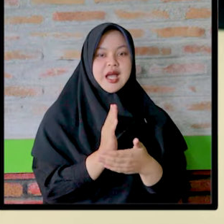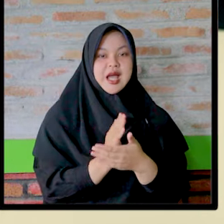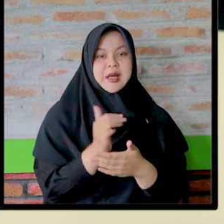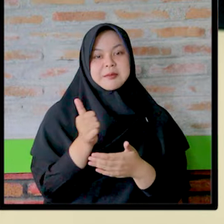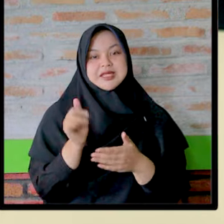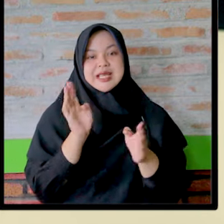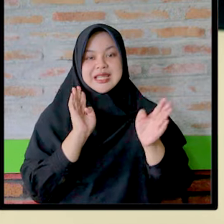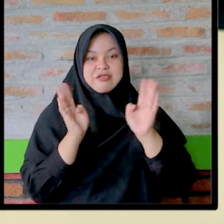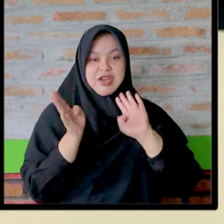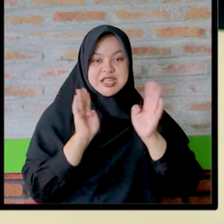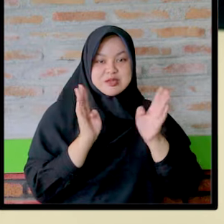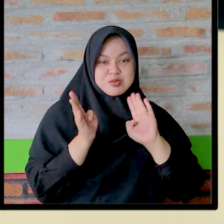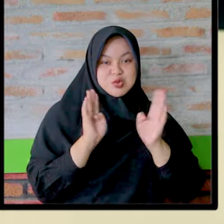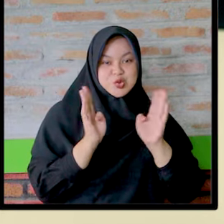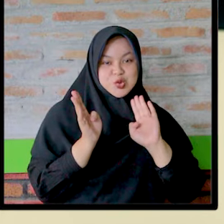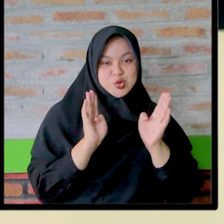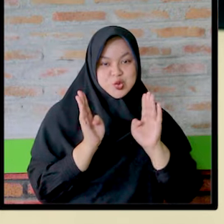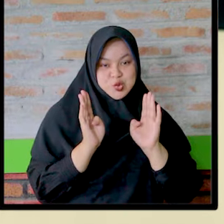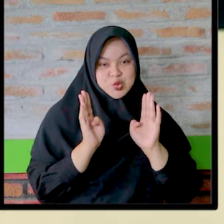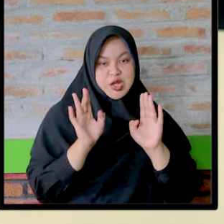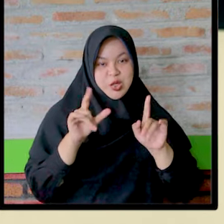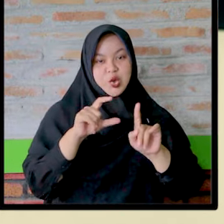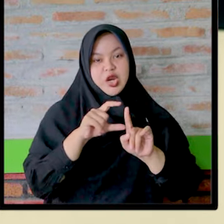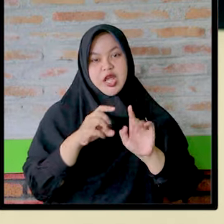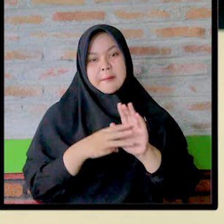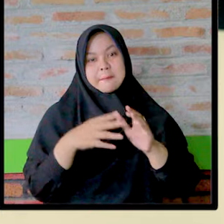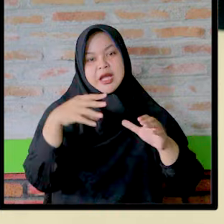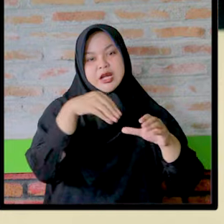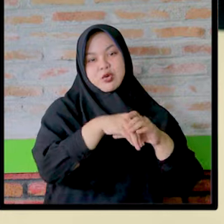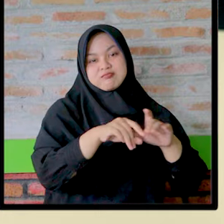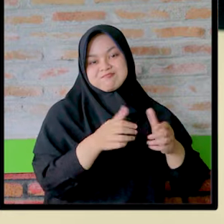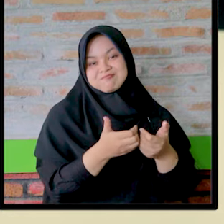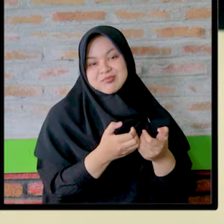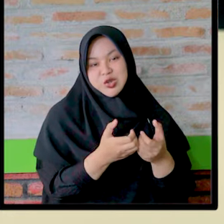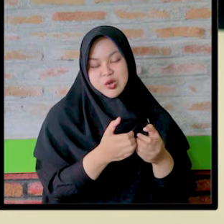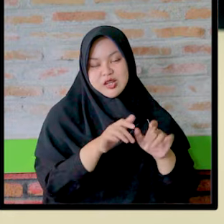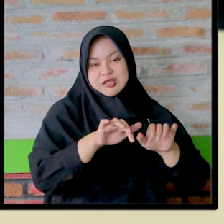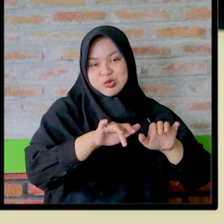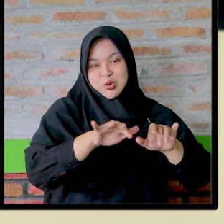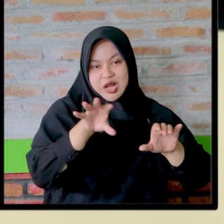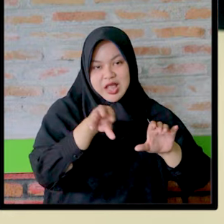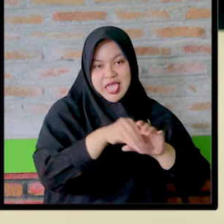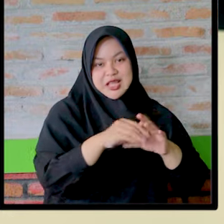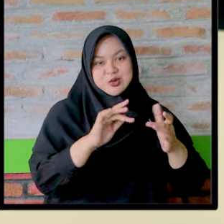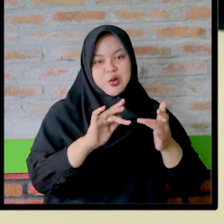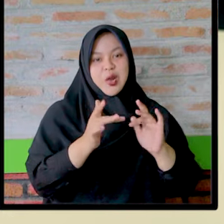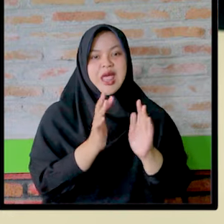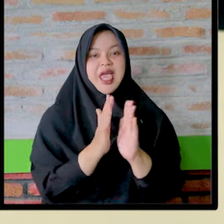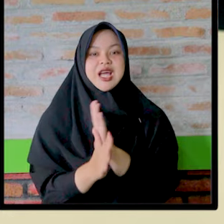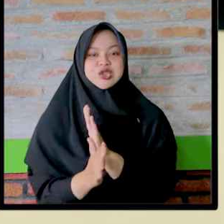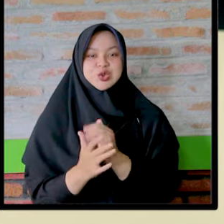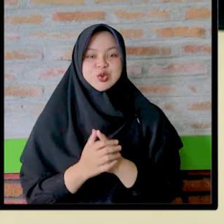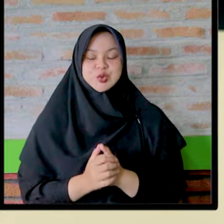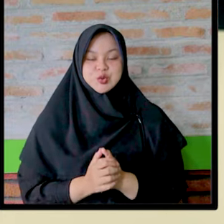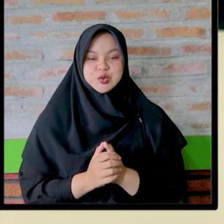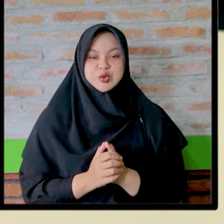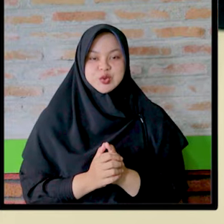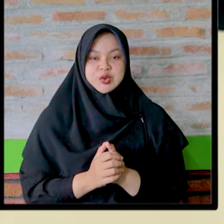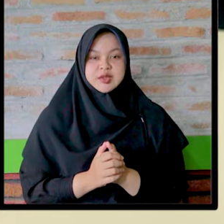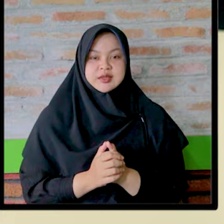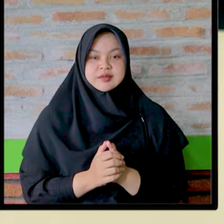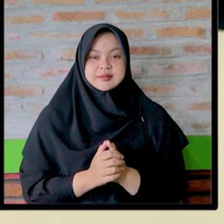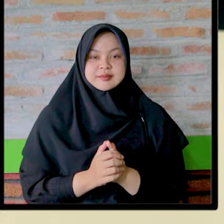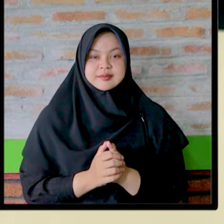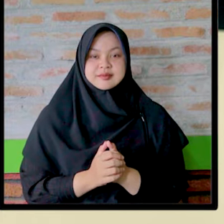bisa Mel mestinya melalui DM gitu ya bisa langsung online gitu kan ee secara